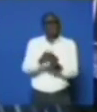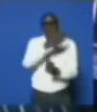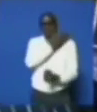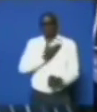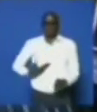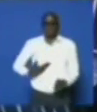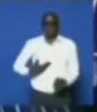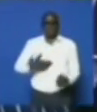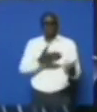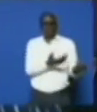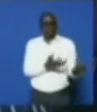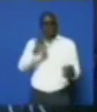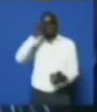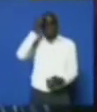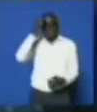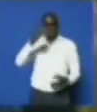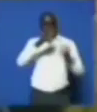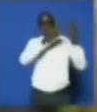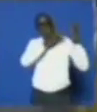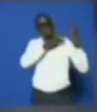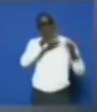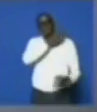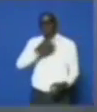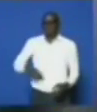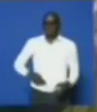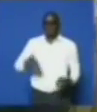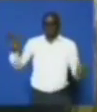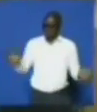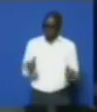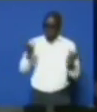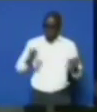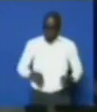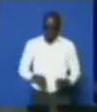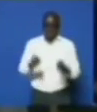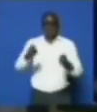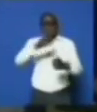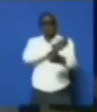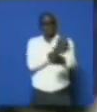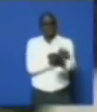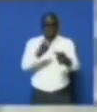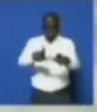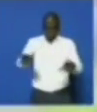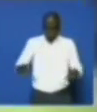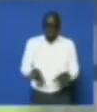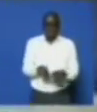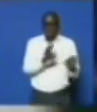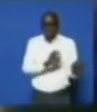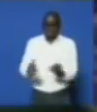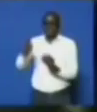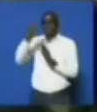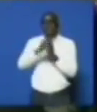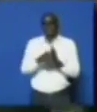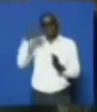entendant le ministre en charge de la diplomatie burkinabè encourage les efforts des autorités locales des organisations humanitaires et